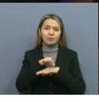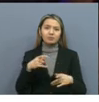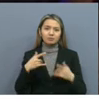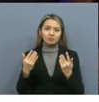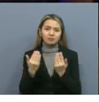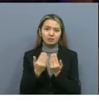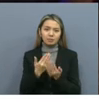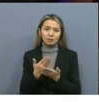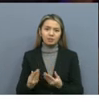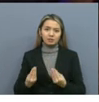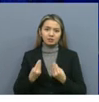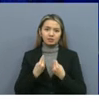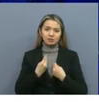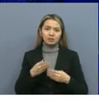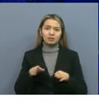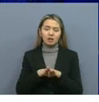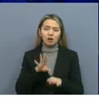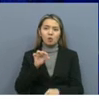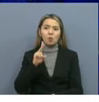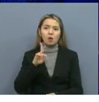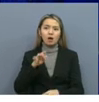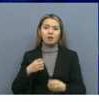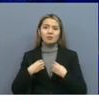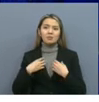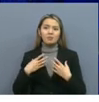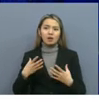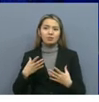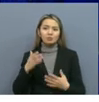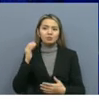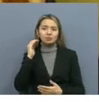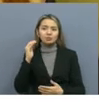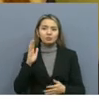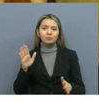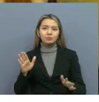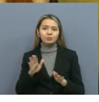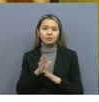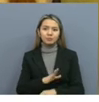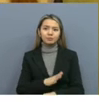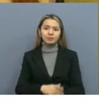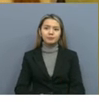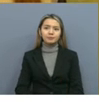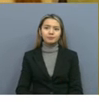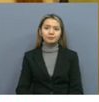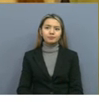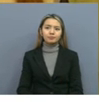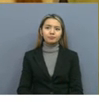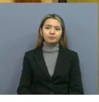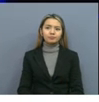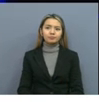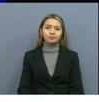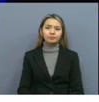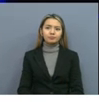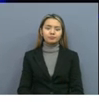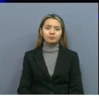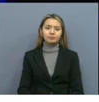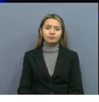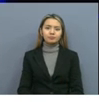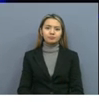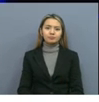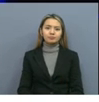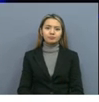ұсыныс білдірген. Осылайша рухани мейрам құлақтан кіріп бойды алатын әсем әнмен әрленді. Айгүл Мырзағалиқызы, Дархан Сағын, Абай Төлеген,